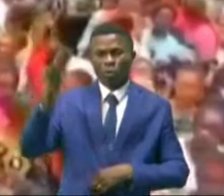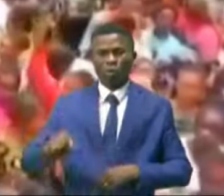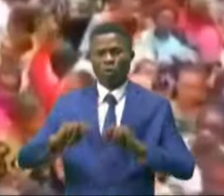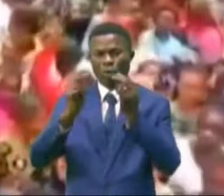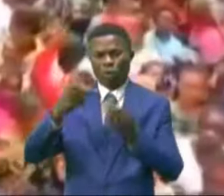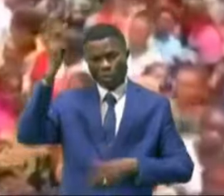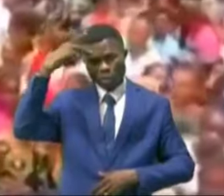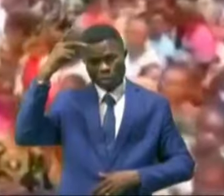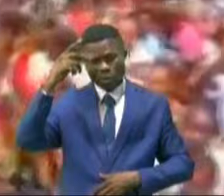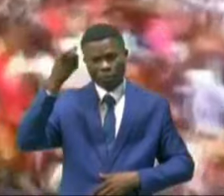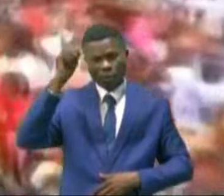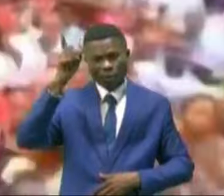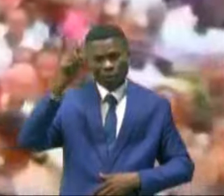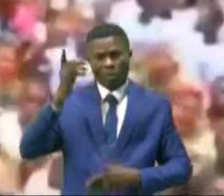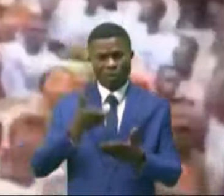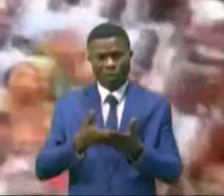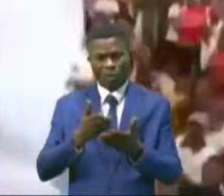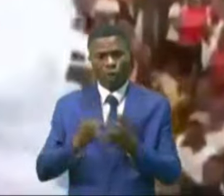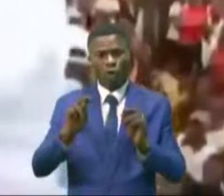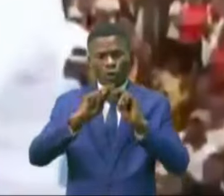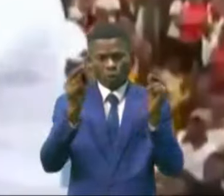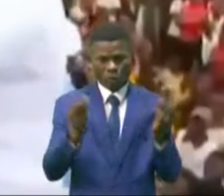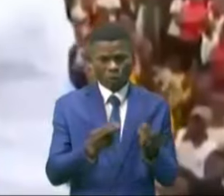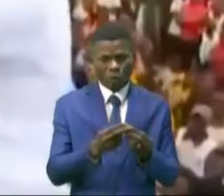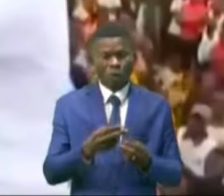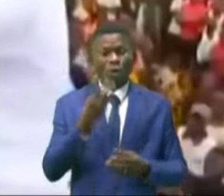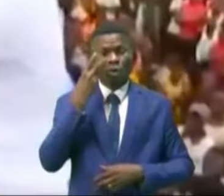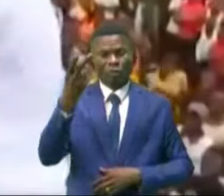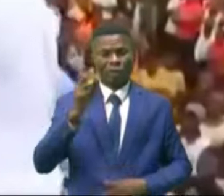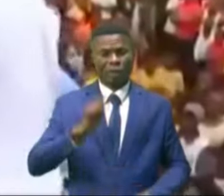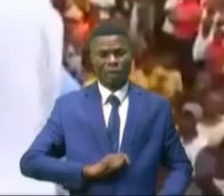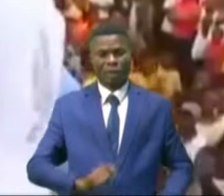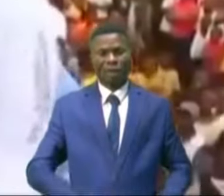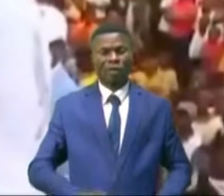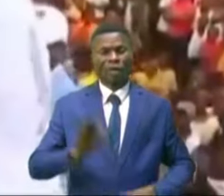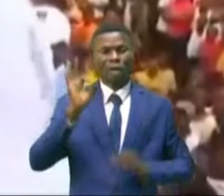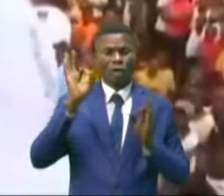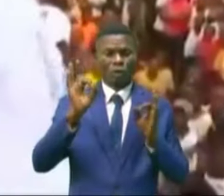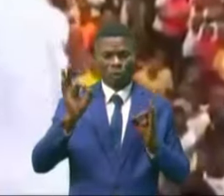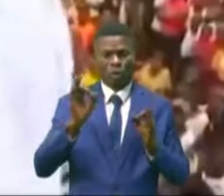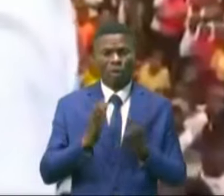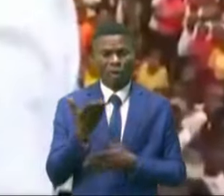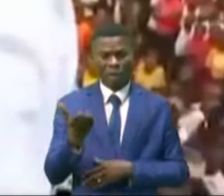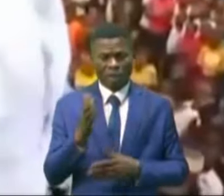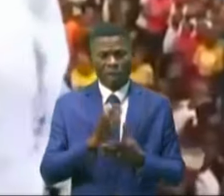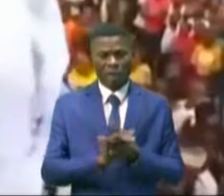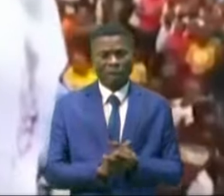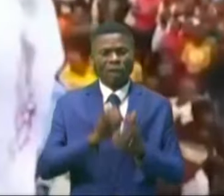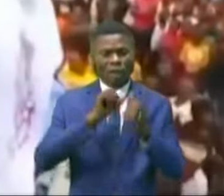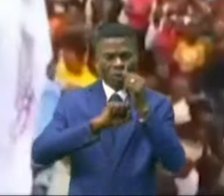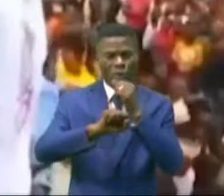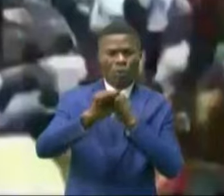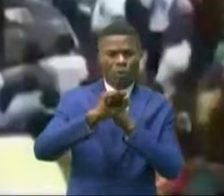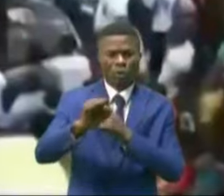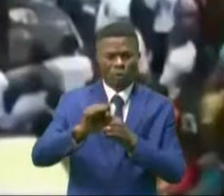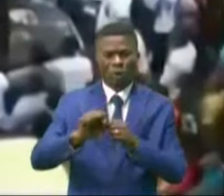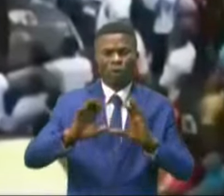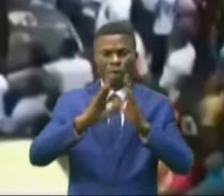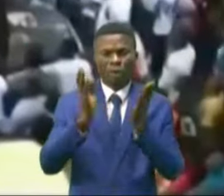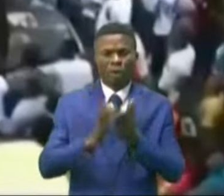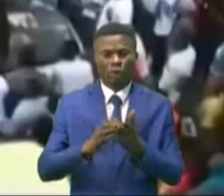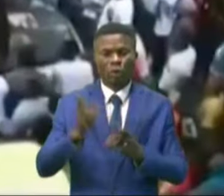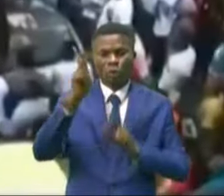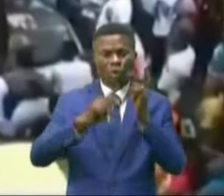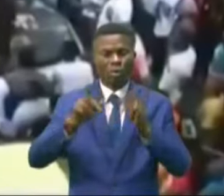politiques, au premier rang desquels la structure Vision Fachi Rénové que dirige Kalimboui, qui a sensibilisé les Louchois et